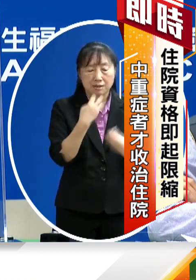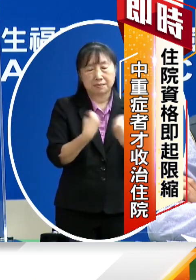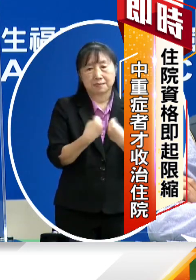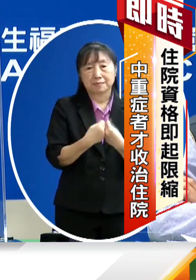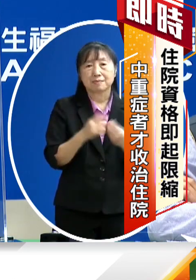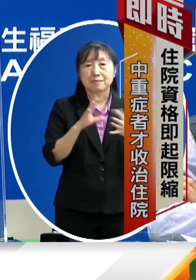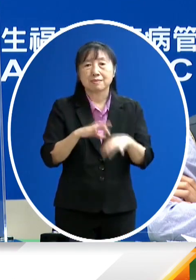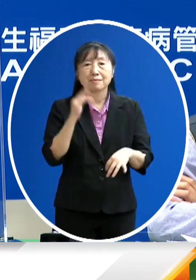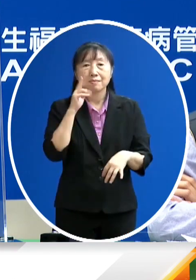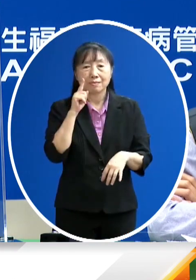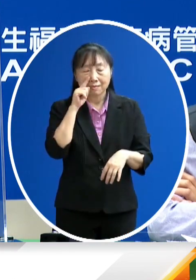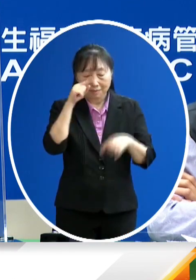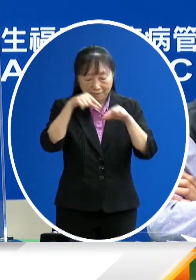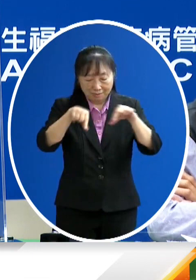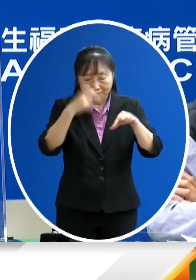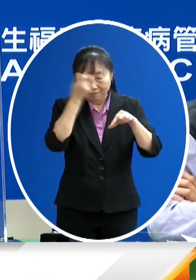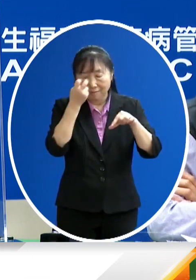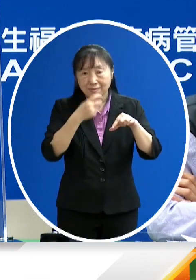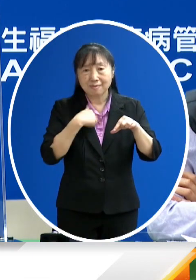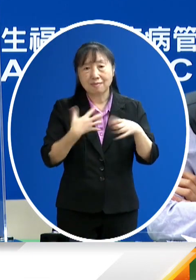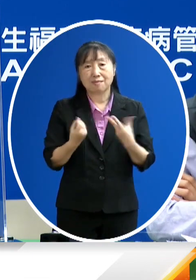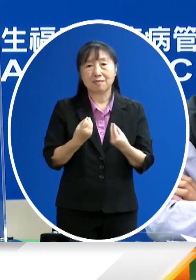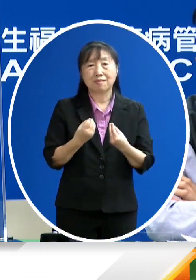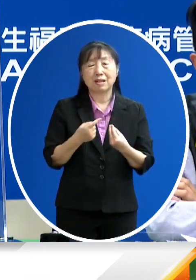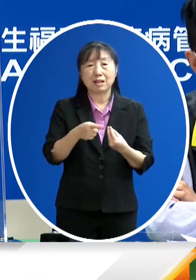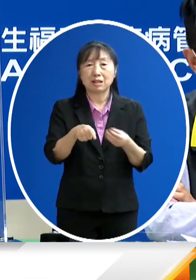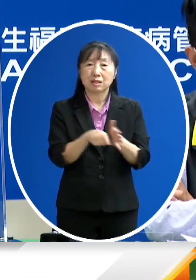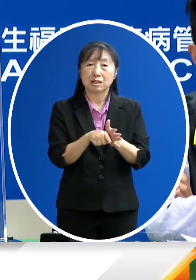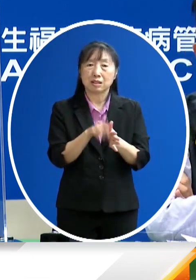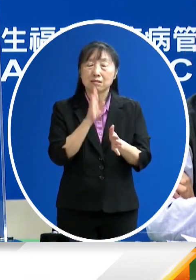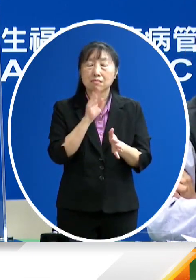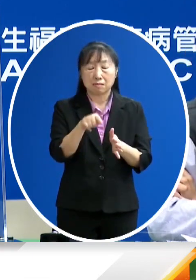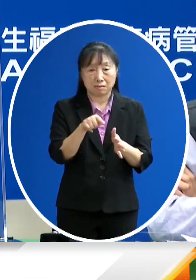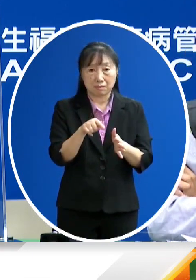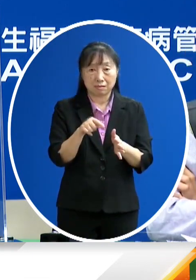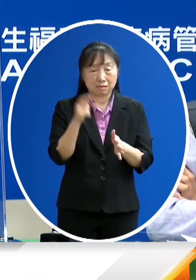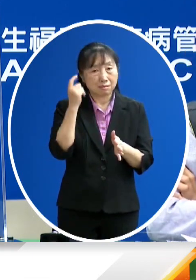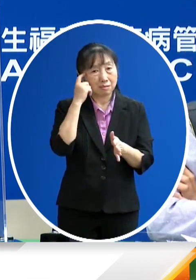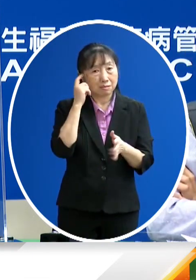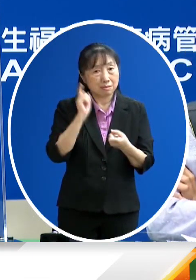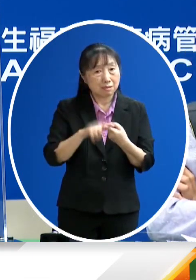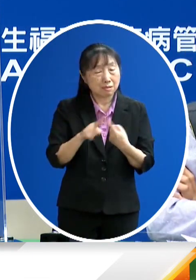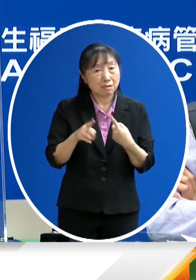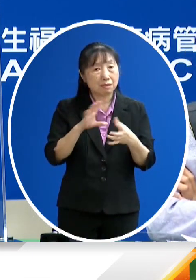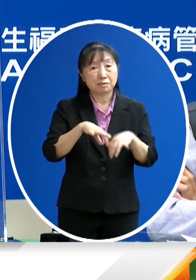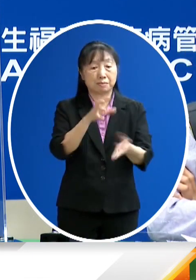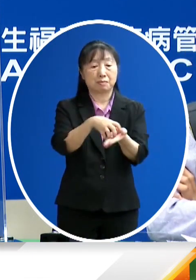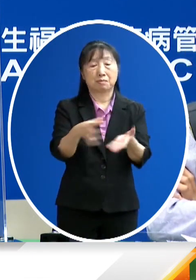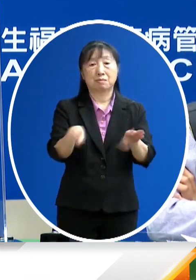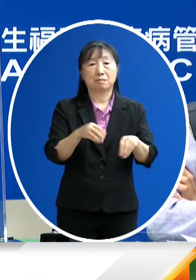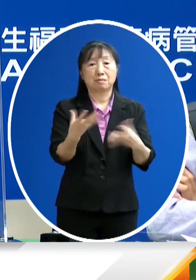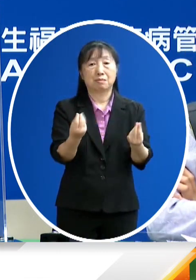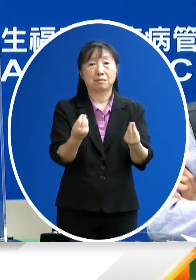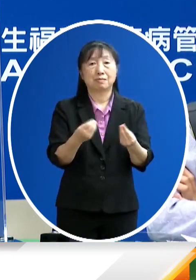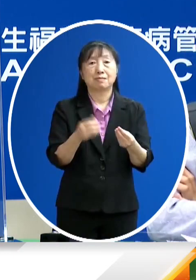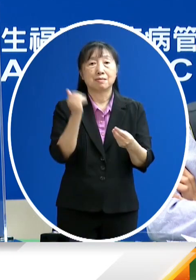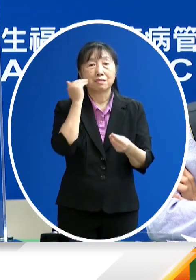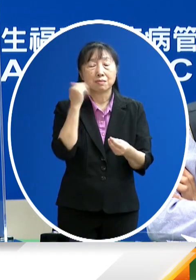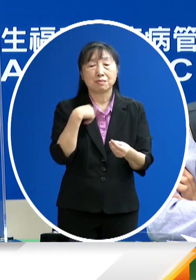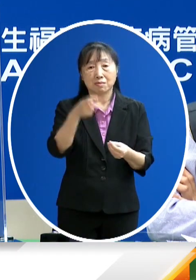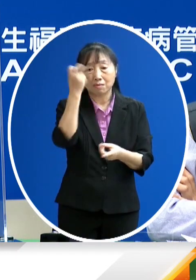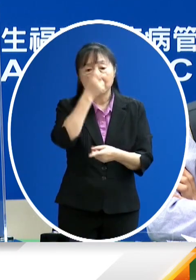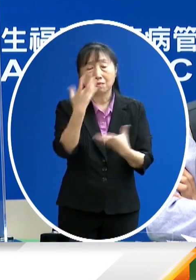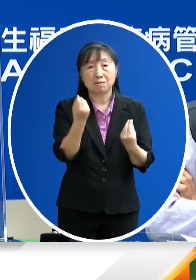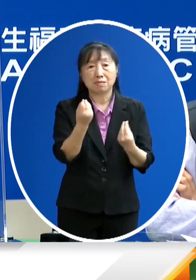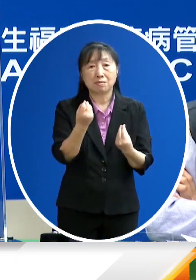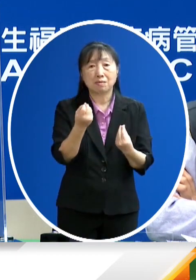没有筛，那当然第一个这讲的这想法是不是正确，那这也没有证实了哈。那第二个既然没有筛，那就